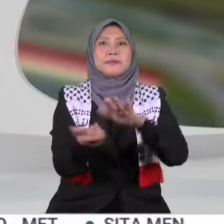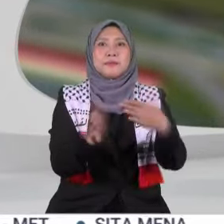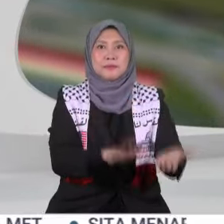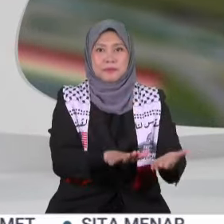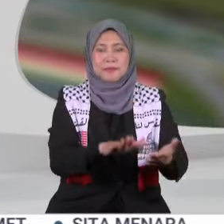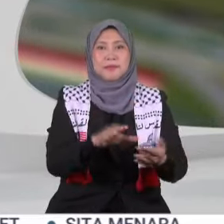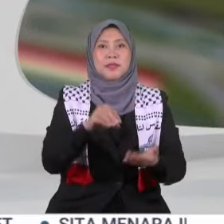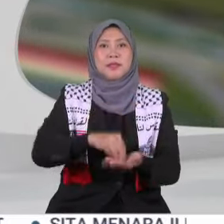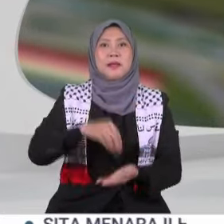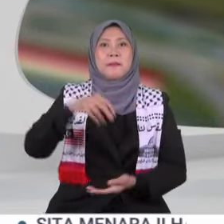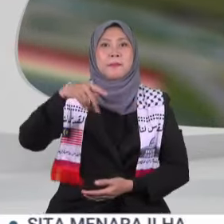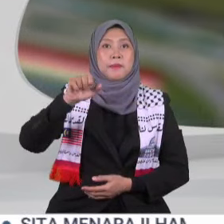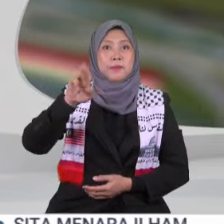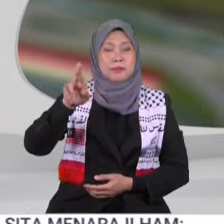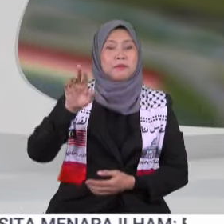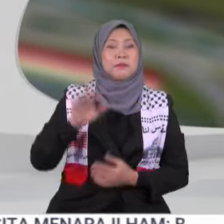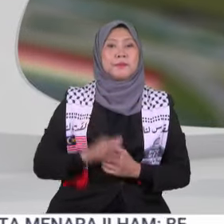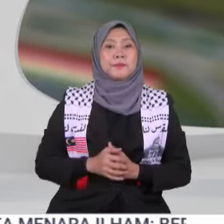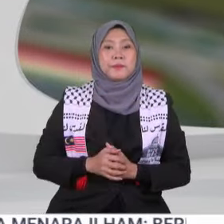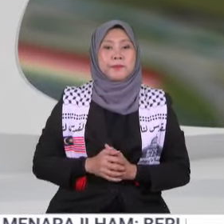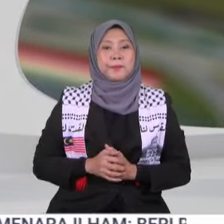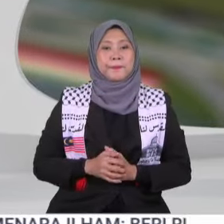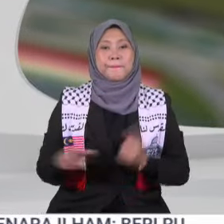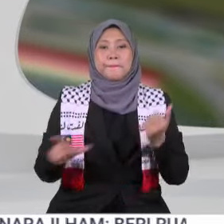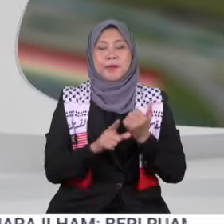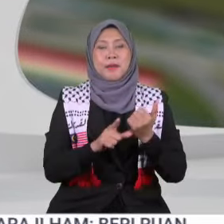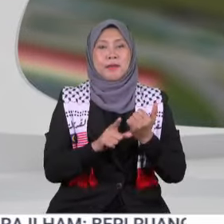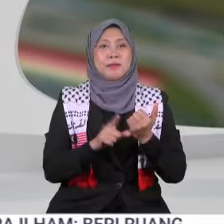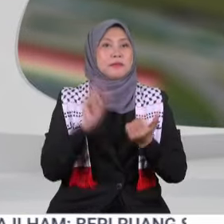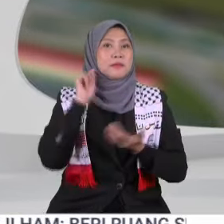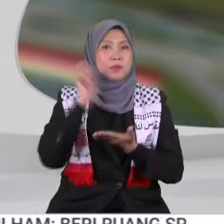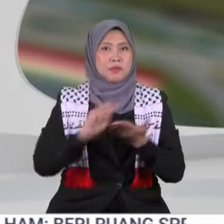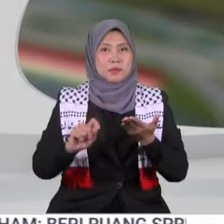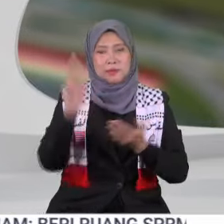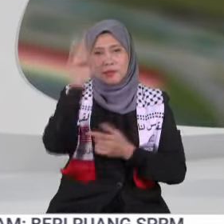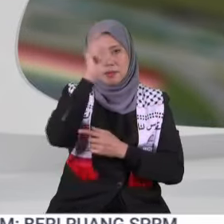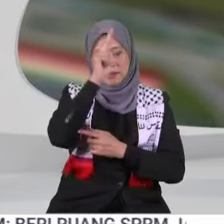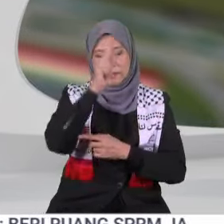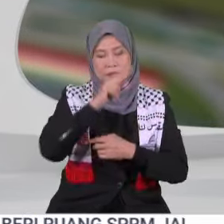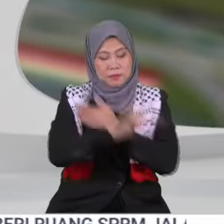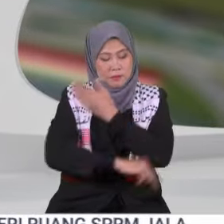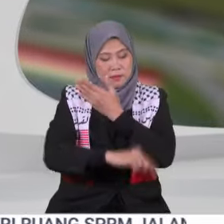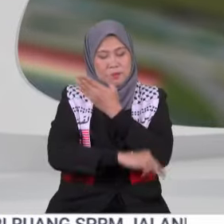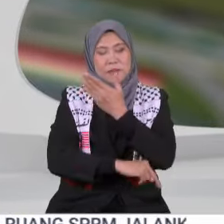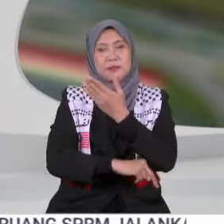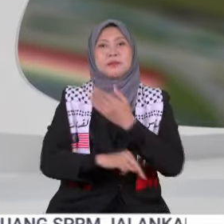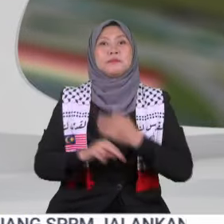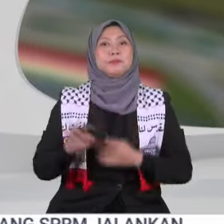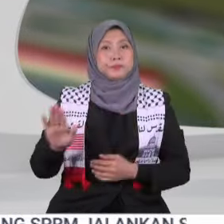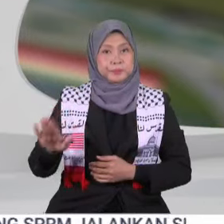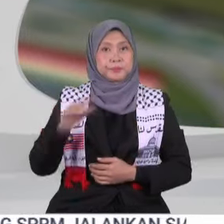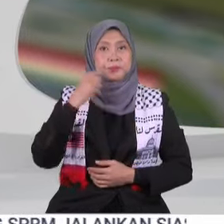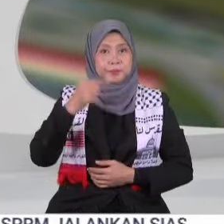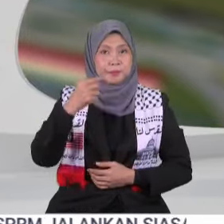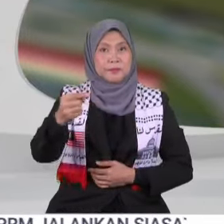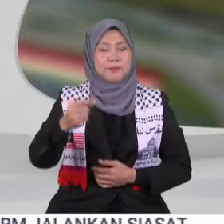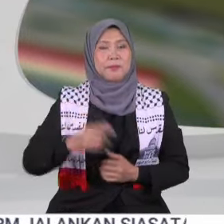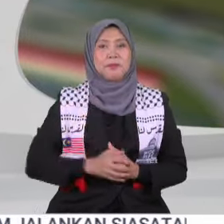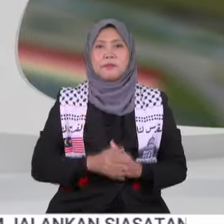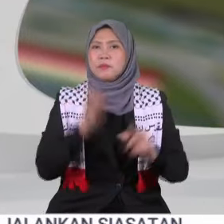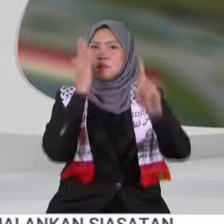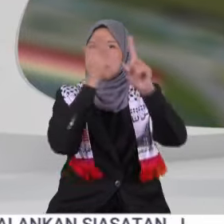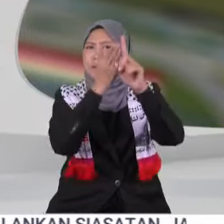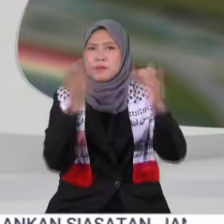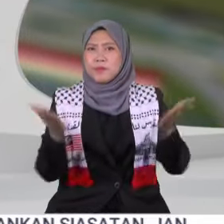di sembilan PBT di negeri ini timbalan setiausaha kerajaan Negeri pengurusan Mohammad Zahi samigun berkata ia